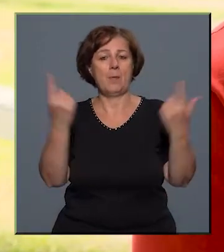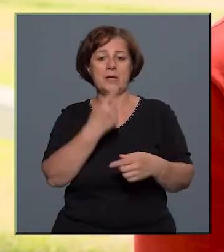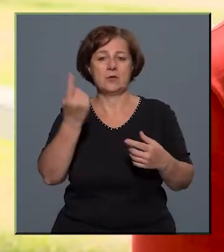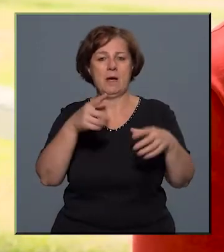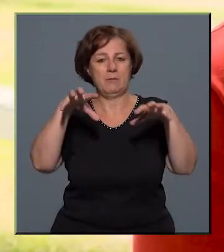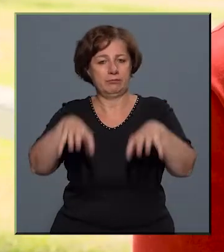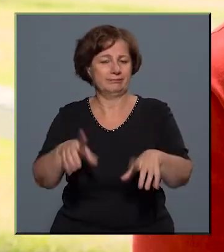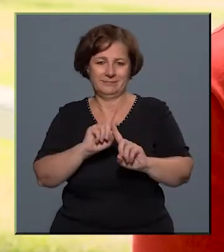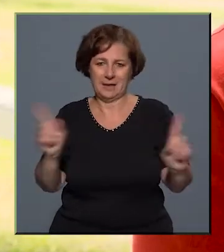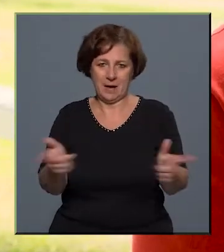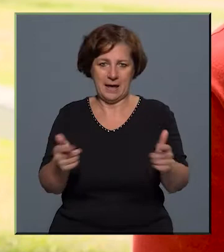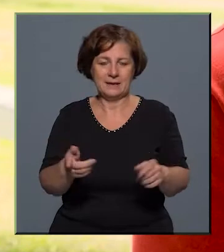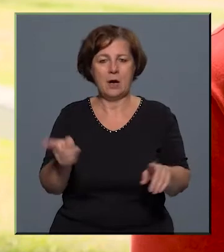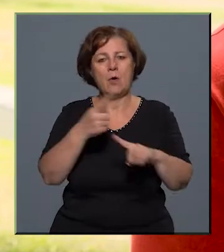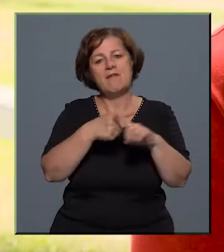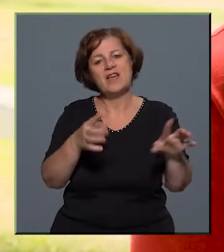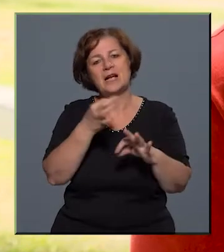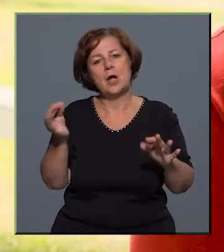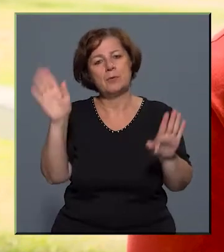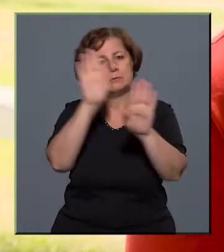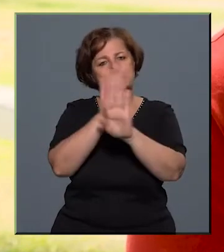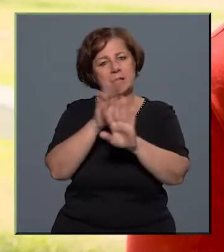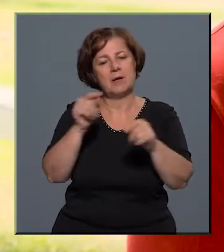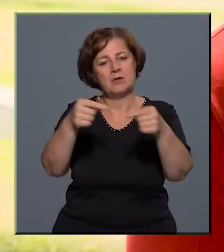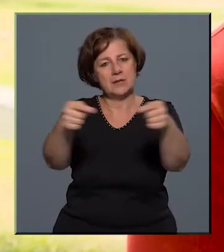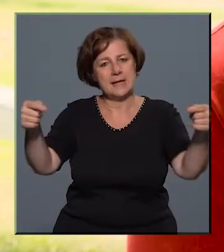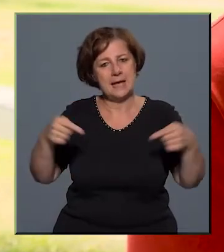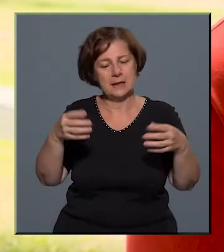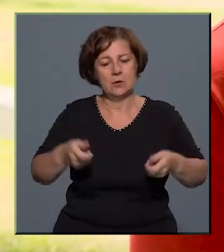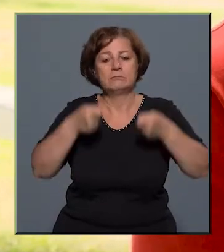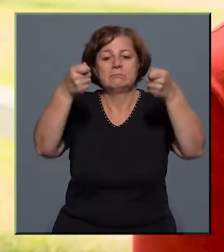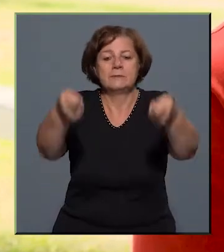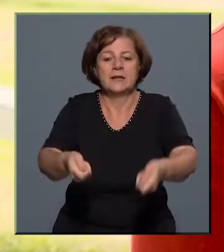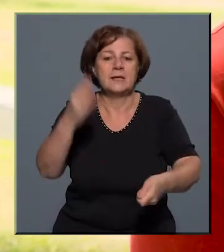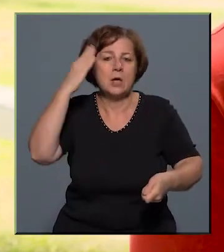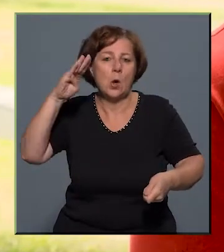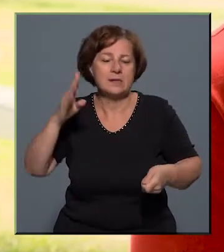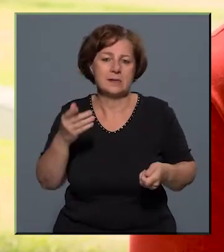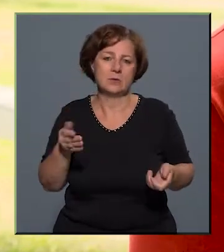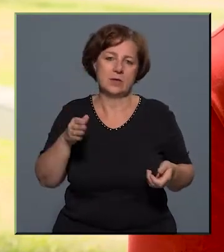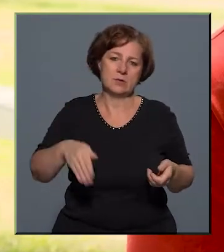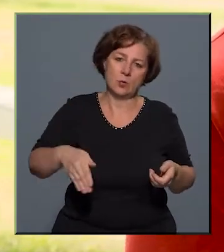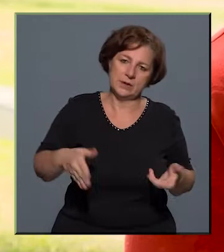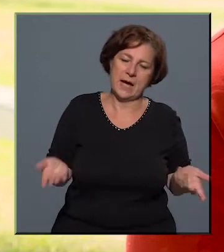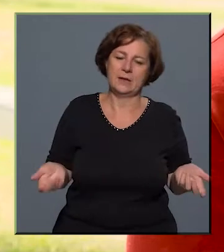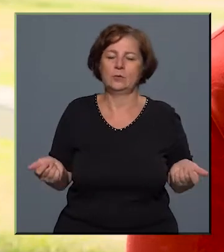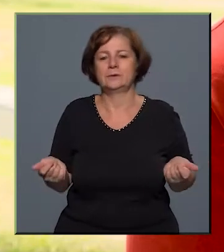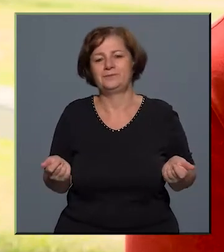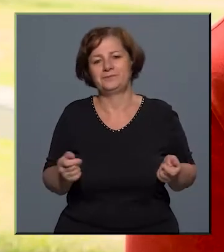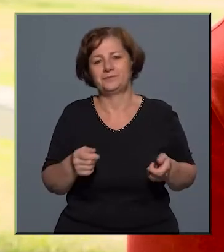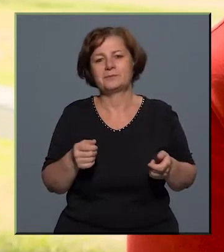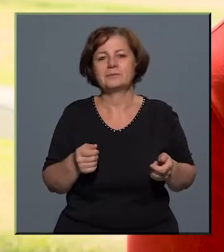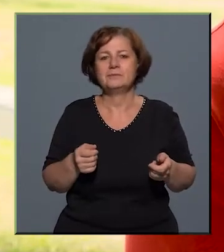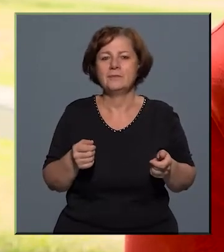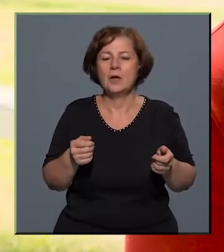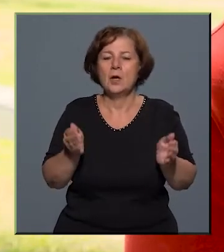be, de ahol ugye legalább fél napot árnyékban van az erkély rész, ott ugye kiteszik a gazdik, hogy az ő kiskutyájuk,